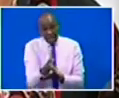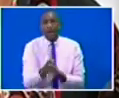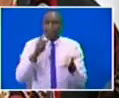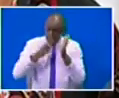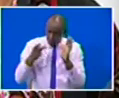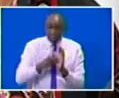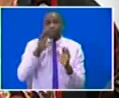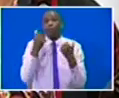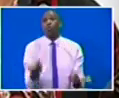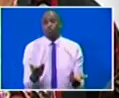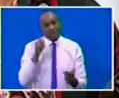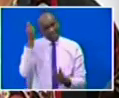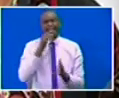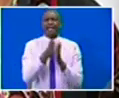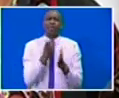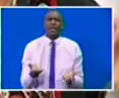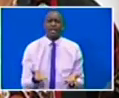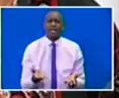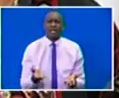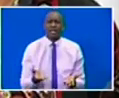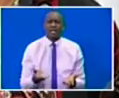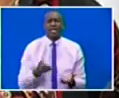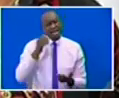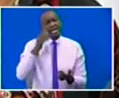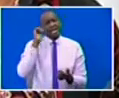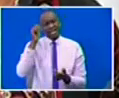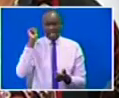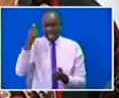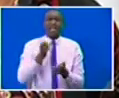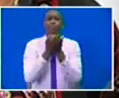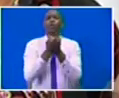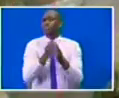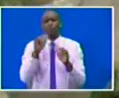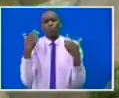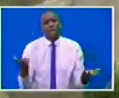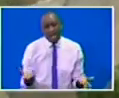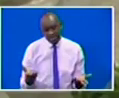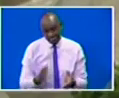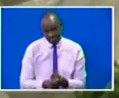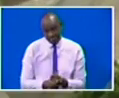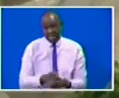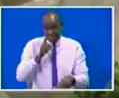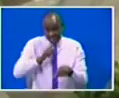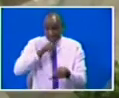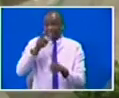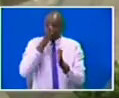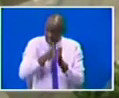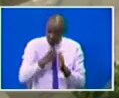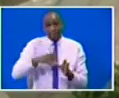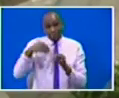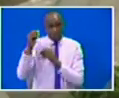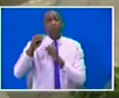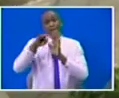is being undertaken by Kenya Railway. Where is the involvement of Kenya Ports Authority? Inapondoka reli, ratiba